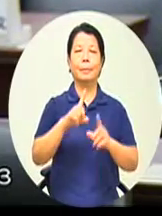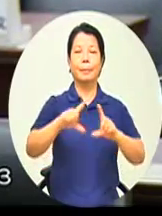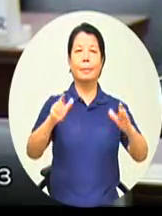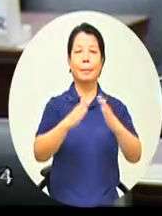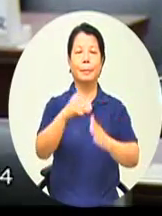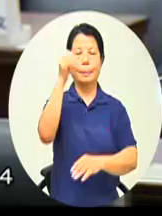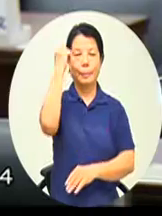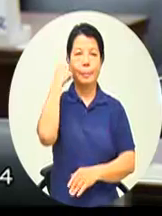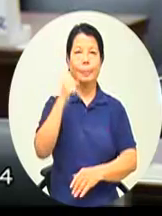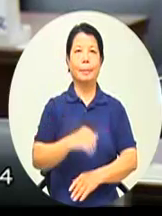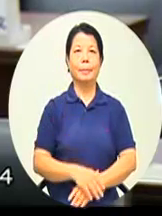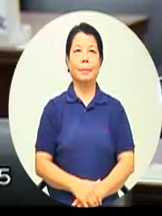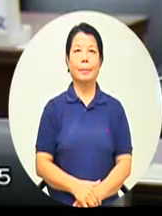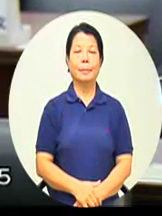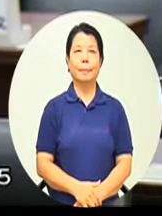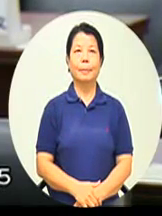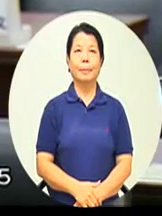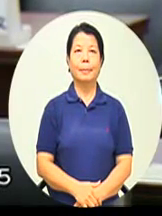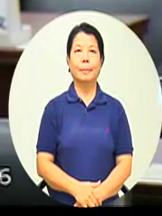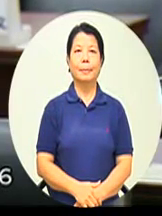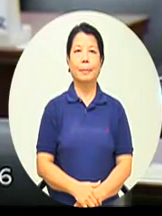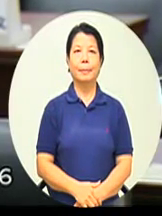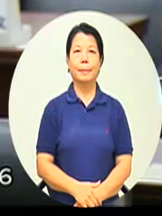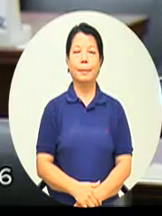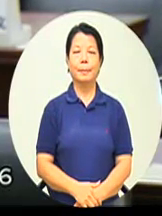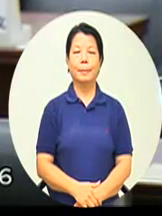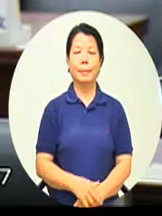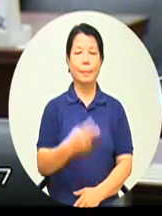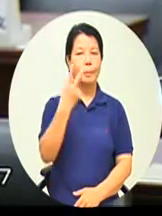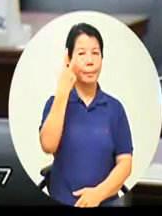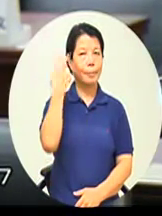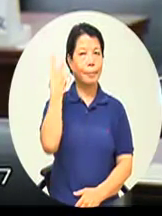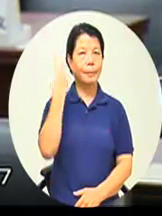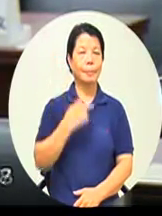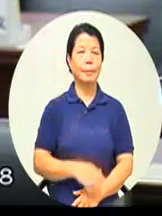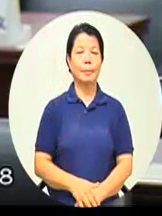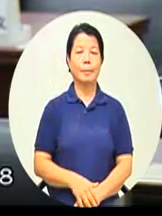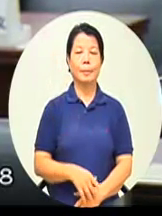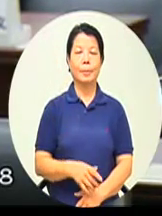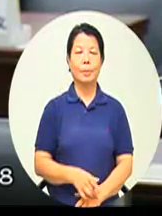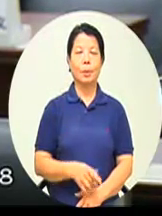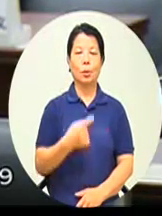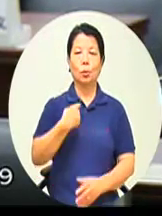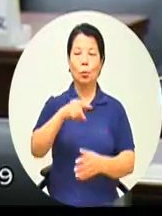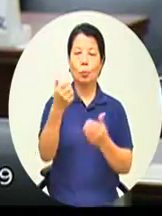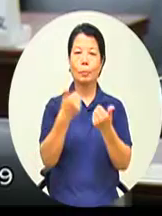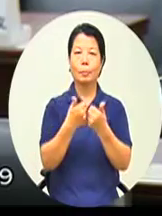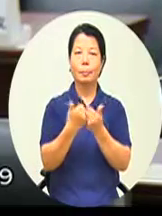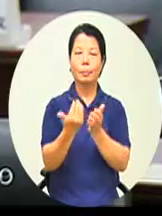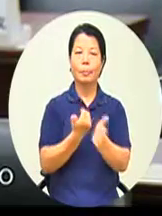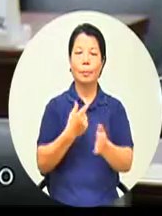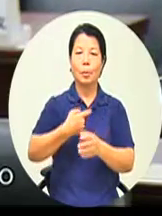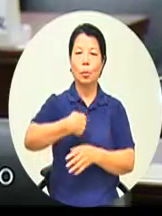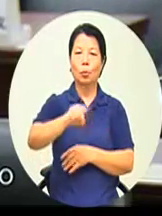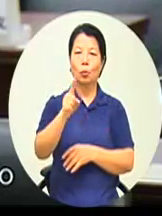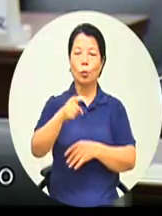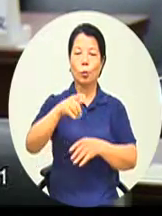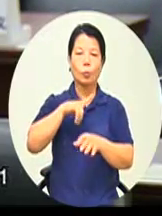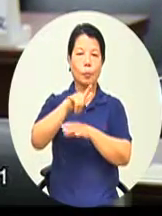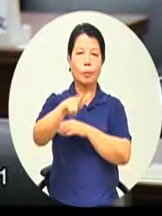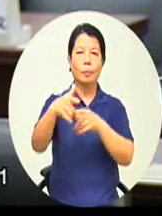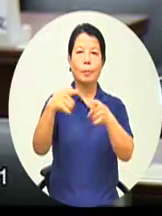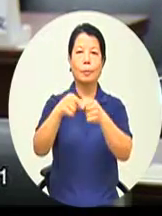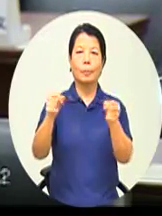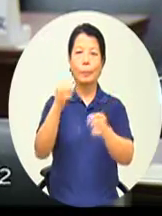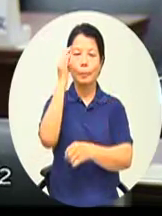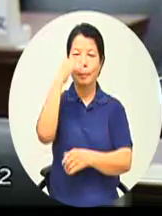啊，本席呢，顶两日啦吼，要开会前特别去到日本，吼，去看